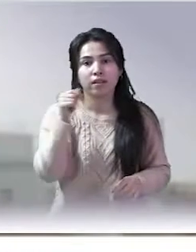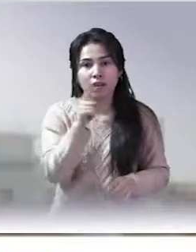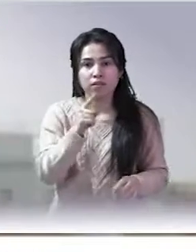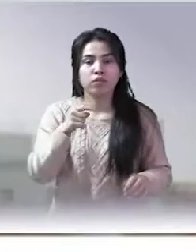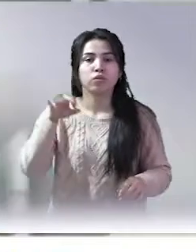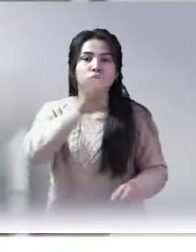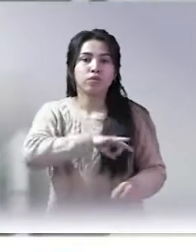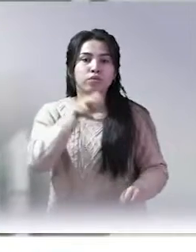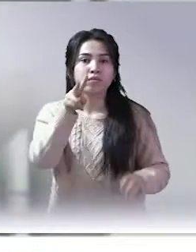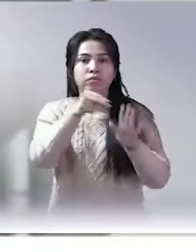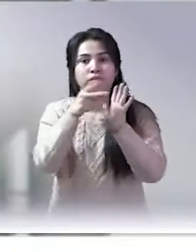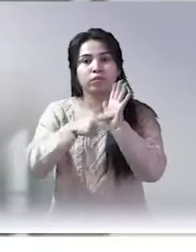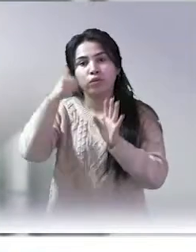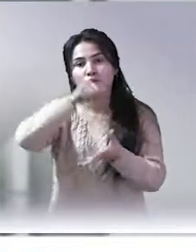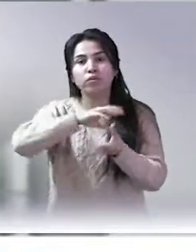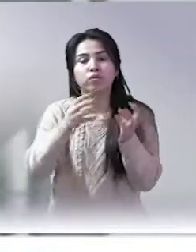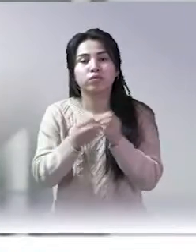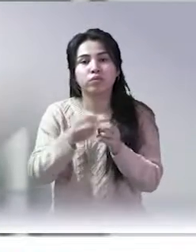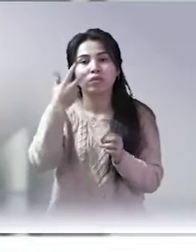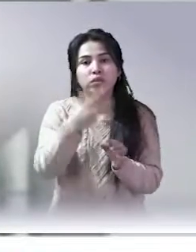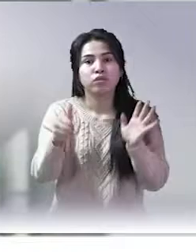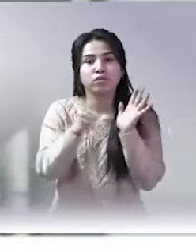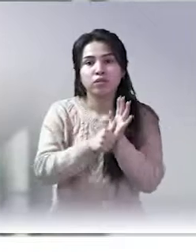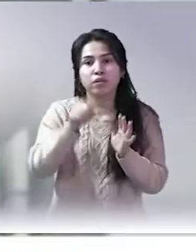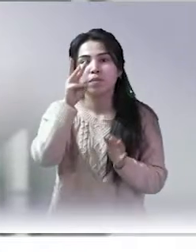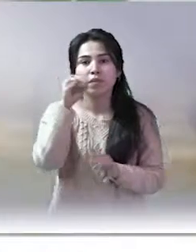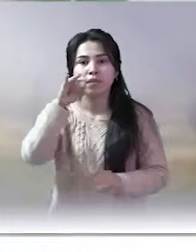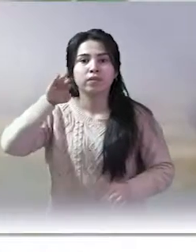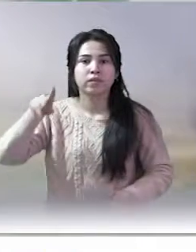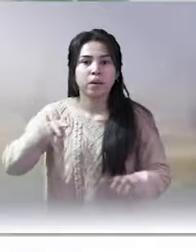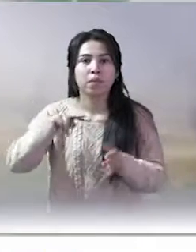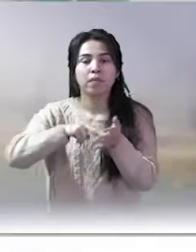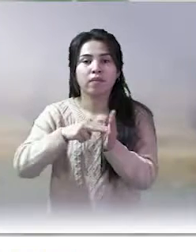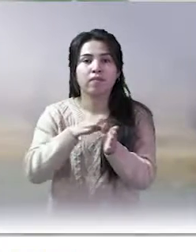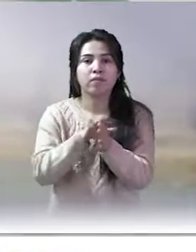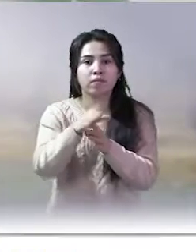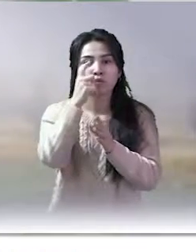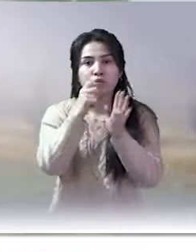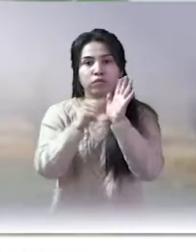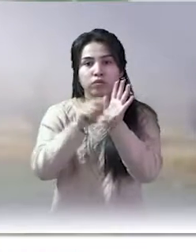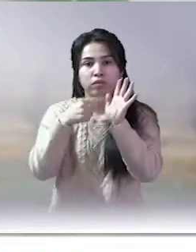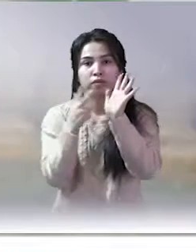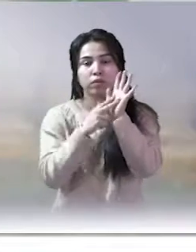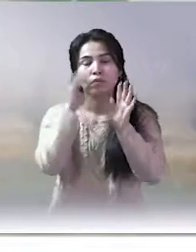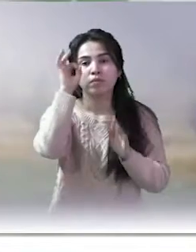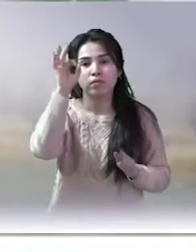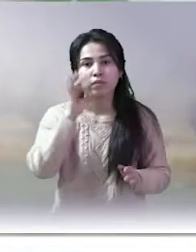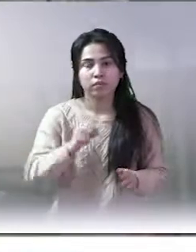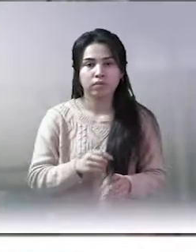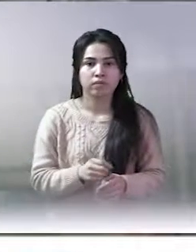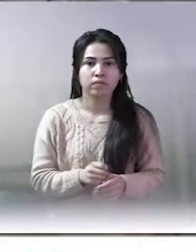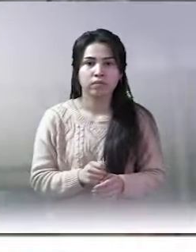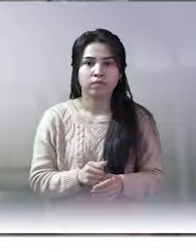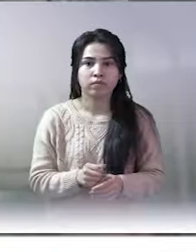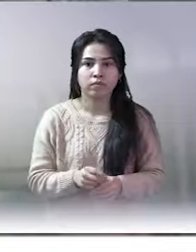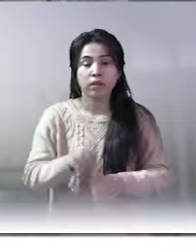услуг в 2018 году составил более 36 миллиардов тенге. План выполнен на 106,8%.